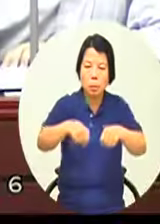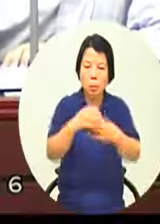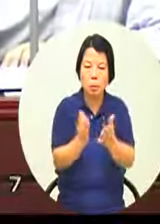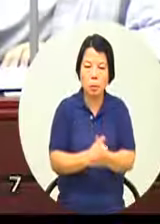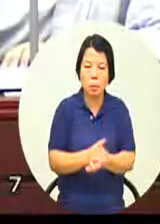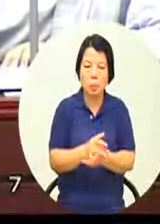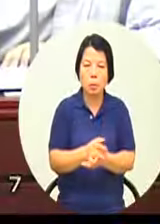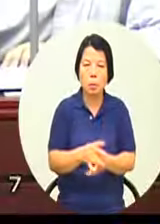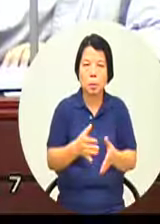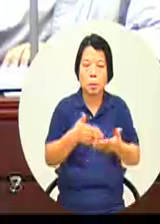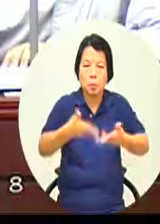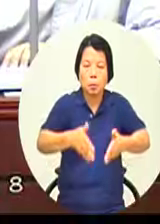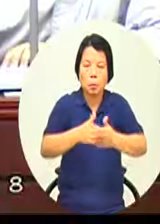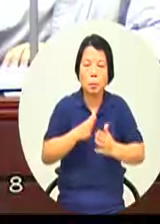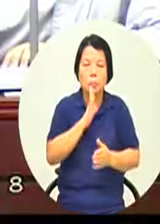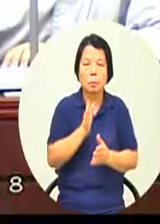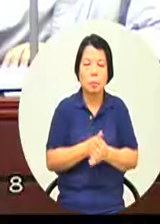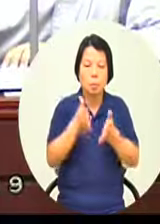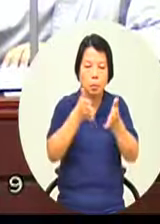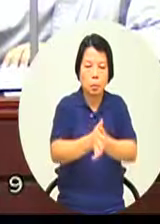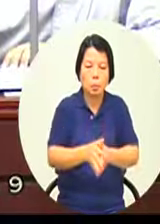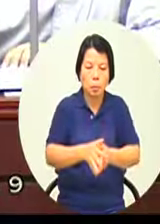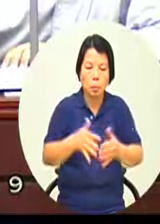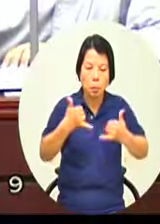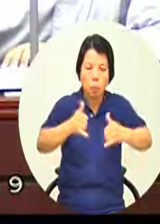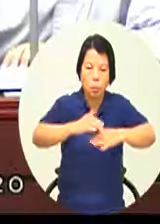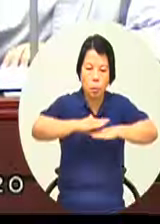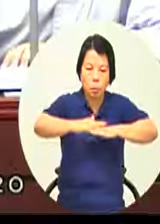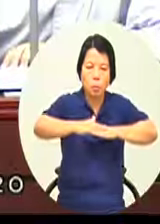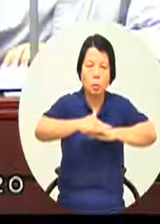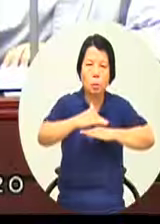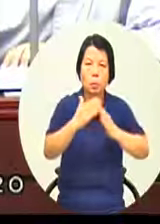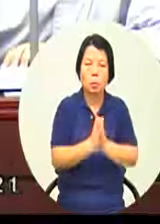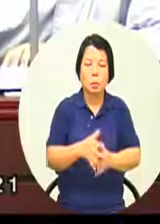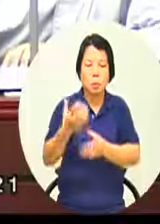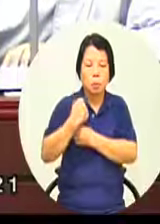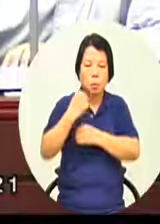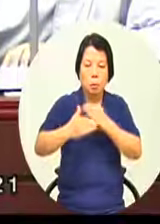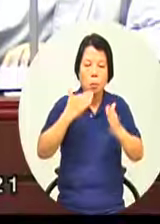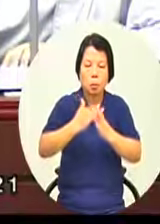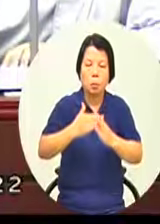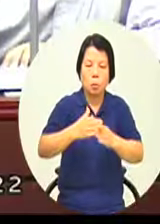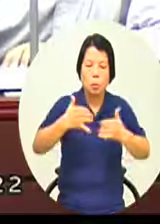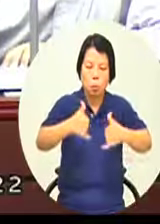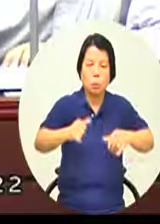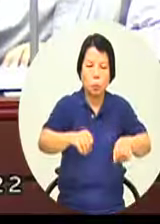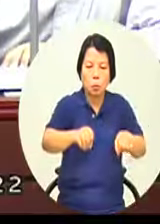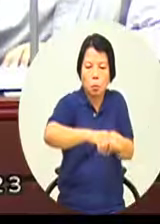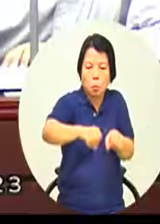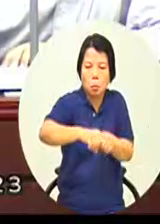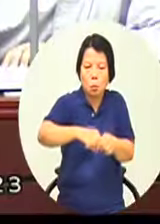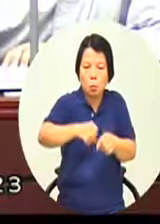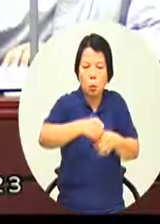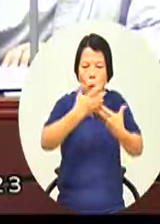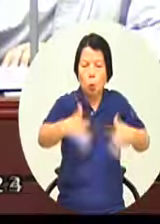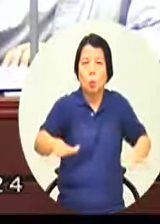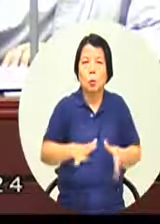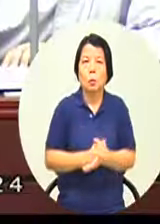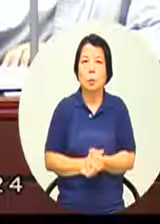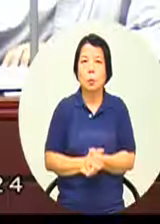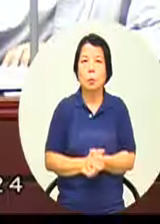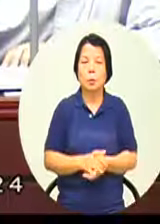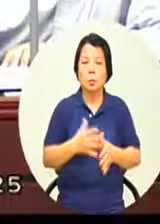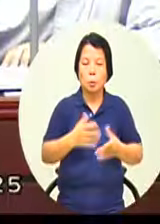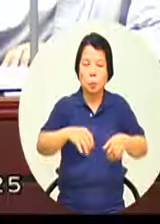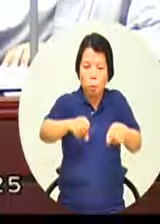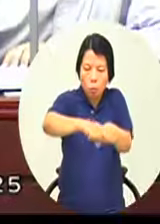颈，都是在路面的这些管线，因为军校路的管线非常多，那有可能我们现在就是先跟管